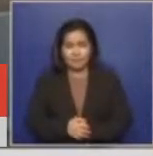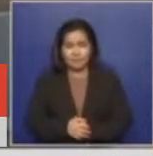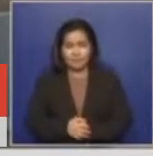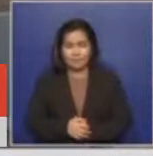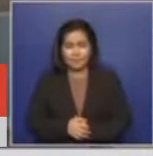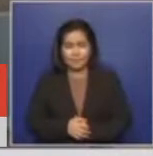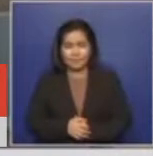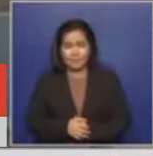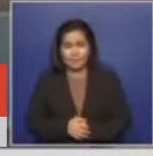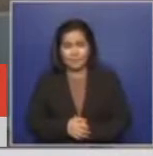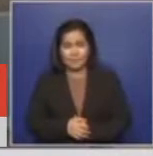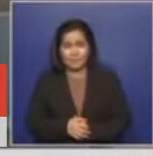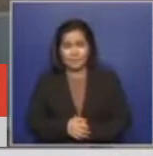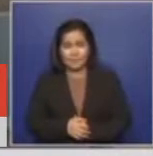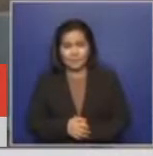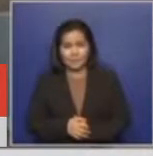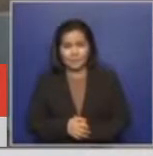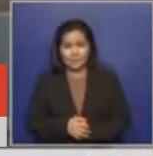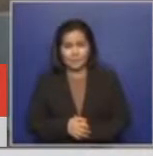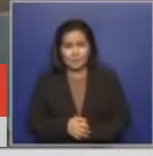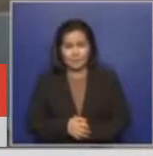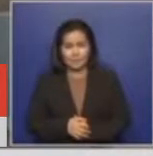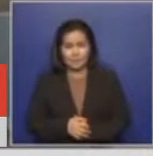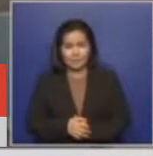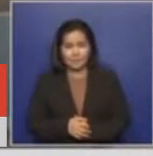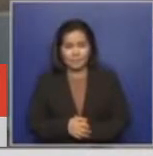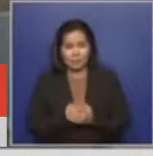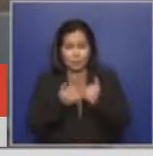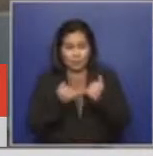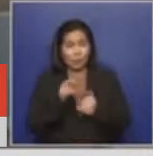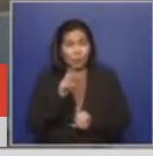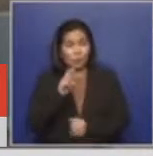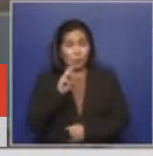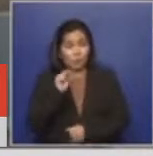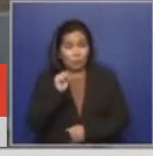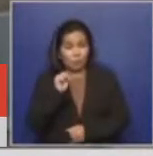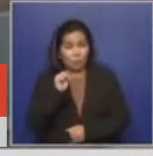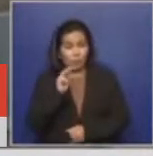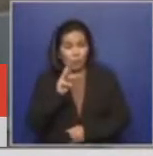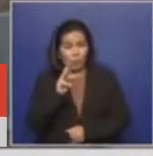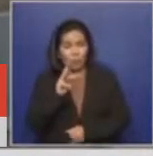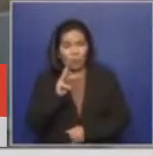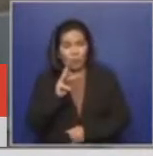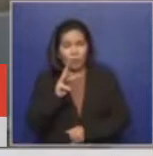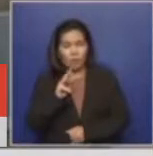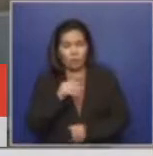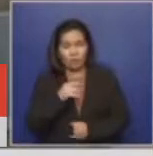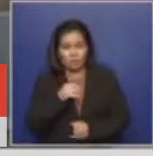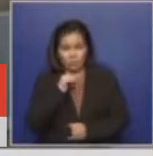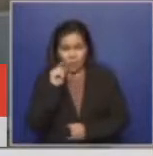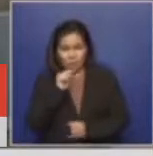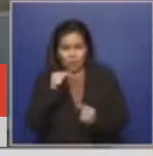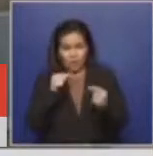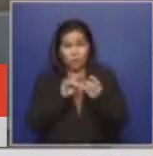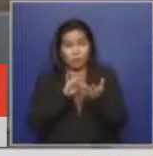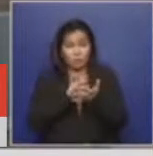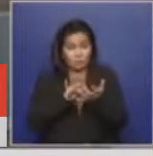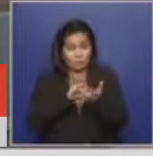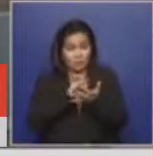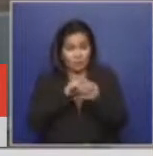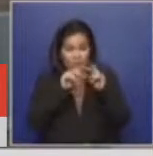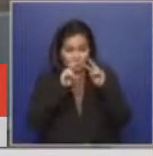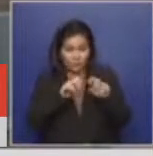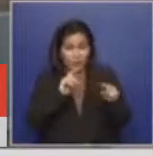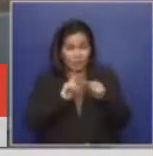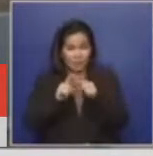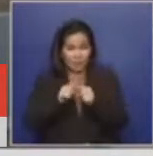อนหัวค่ำนะครับท่านรัฐมนตรีสาธิตปิตุชัยชากบอกว่าวัคซีนเนี่ยท่านไปไว้ในส